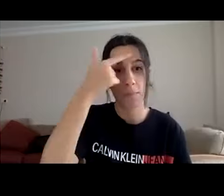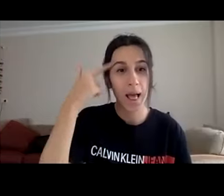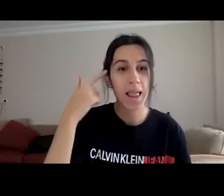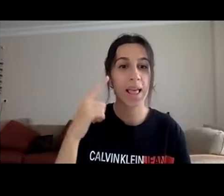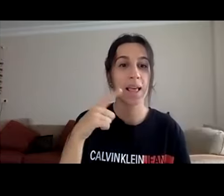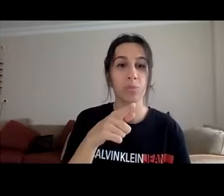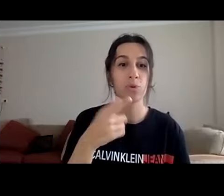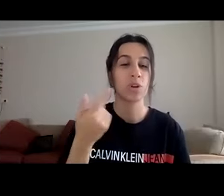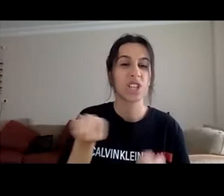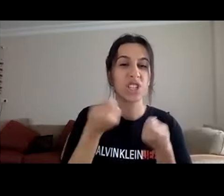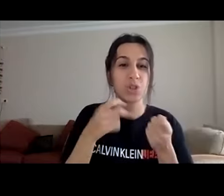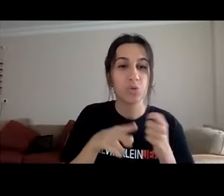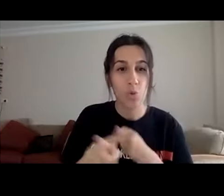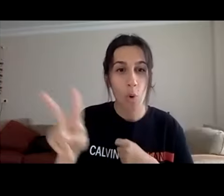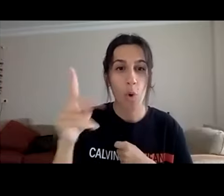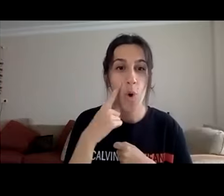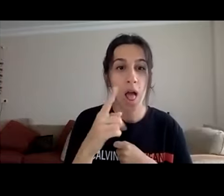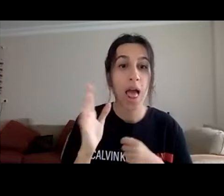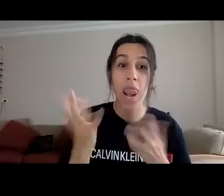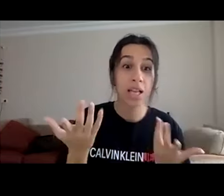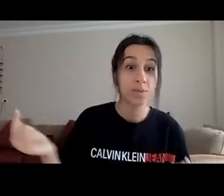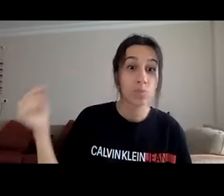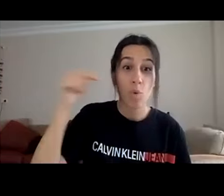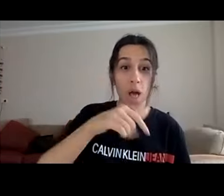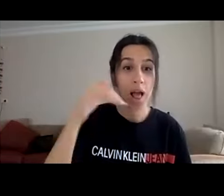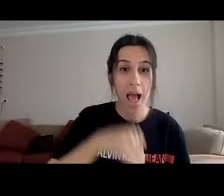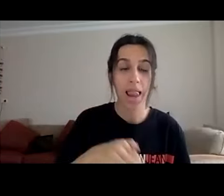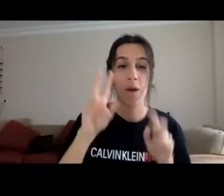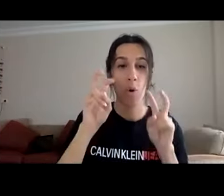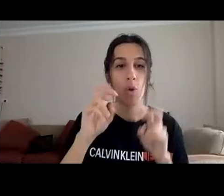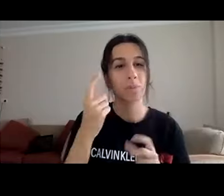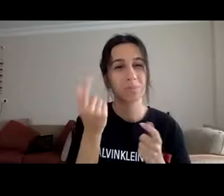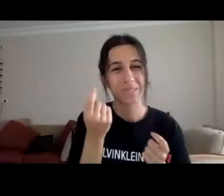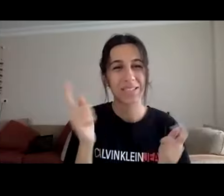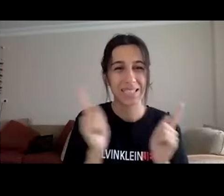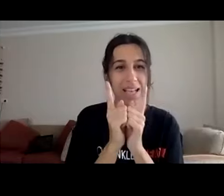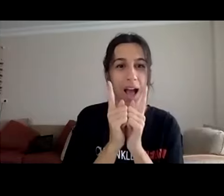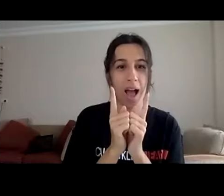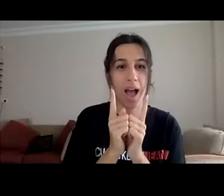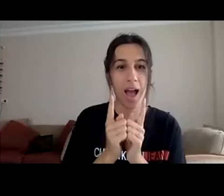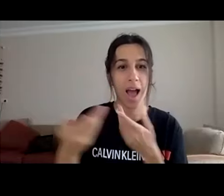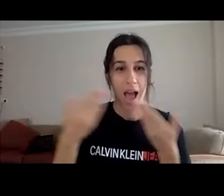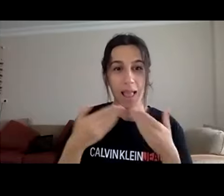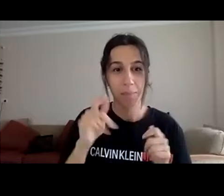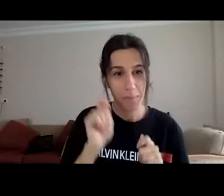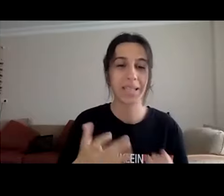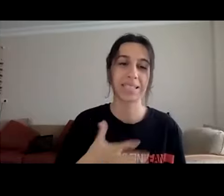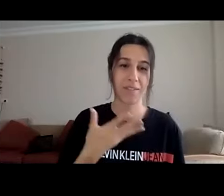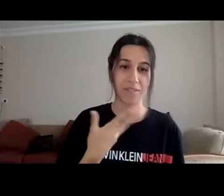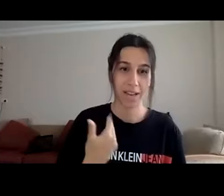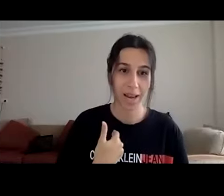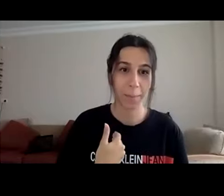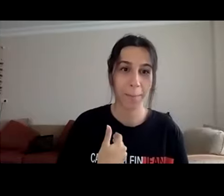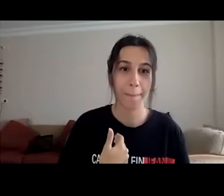kariyer yolculuğunun nasıl buralara geldiği hakkında da kısaca bir aktarım yaparsa seviniriz.